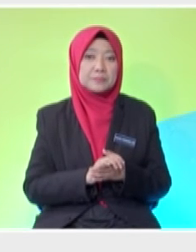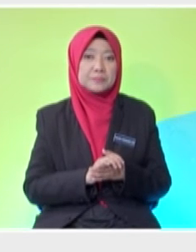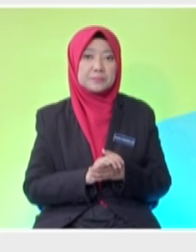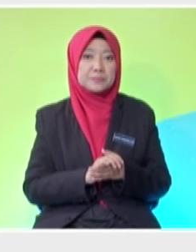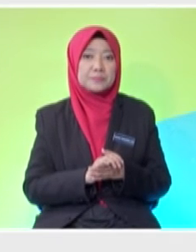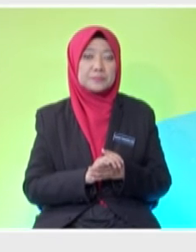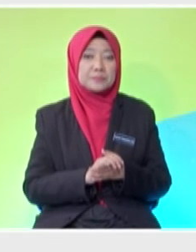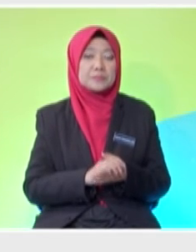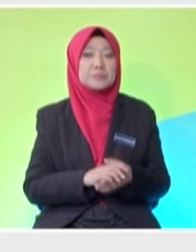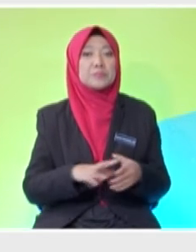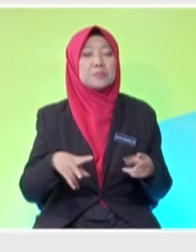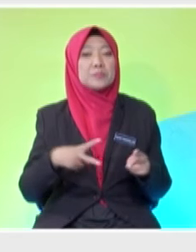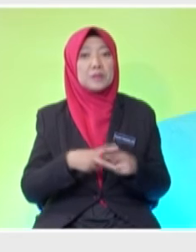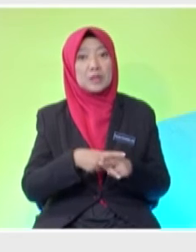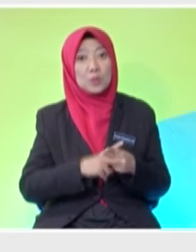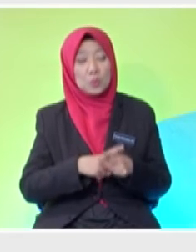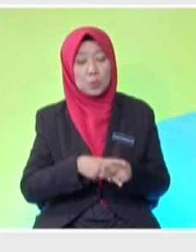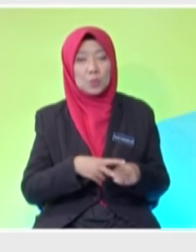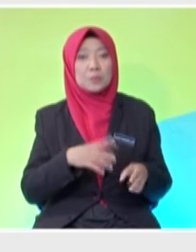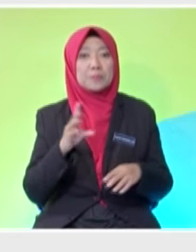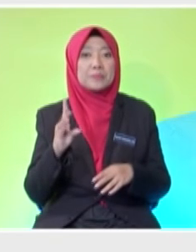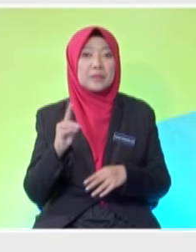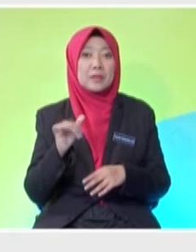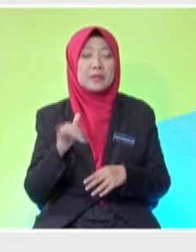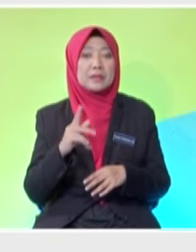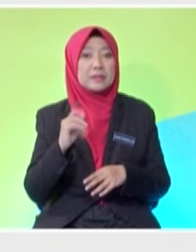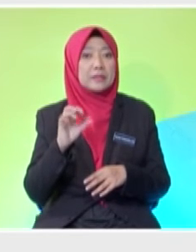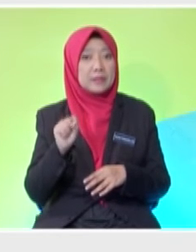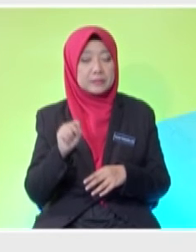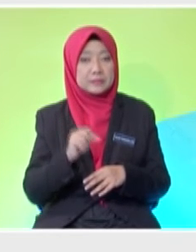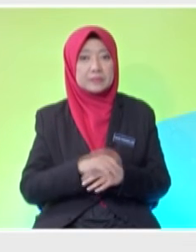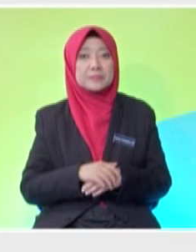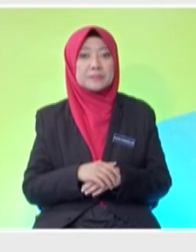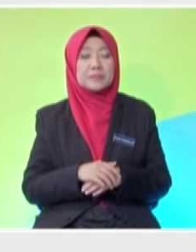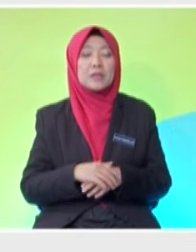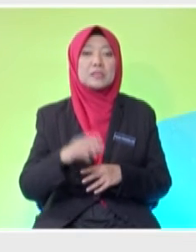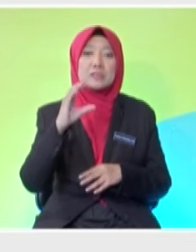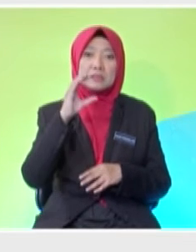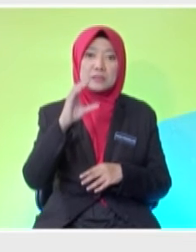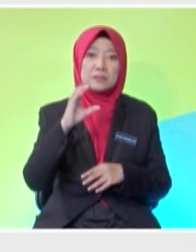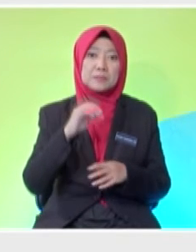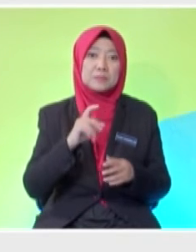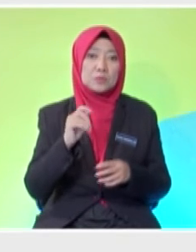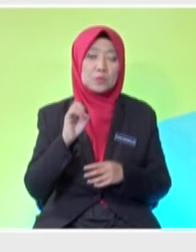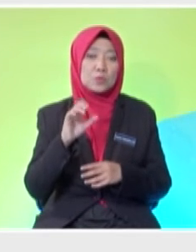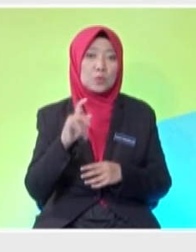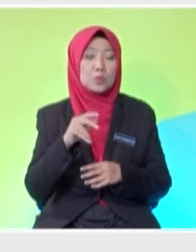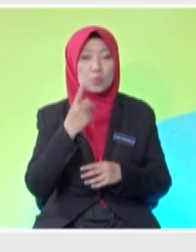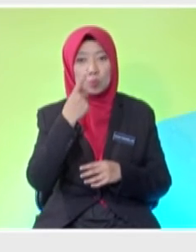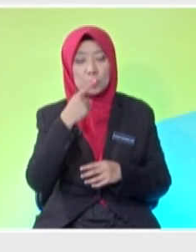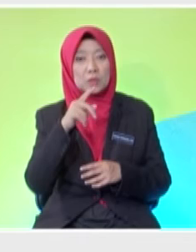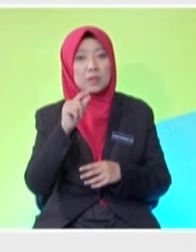Perengkung daya kilas. Okey, perengkuh daya kilas. C. Tolok